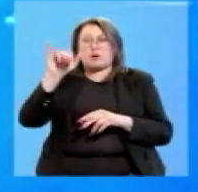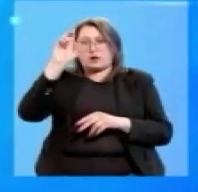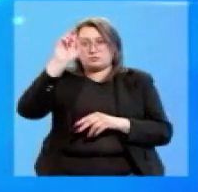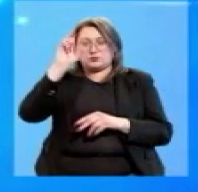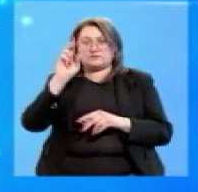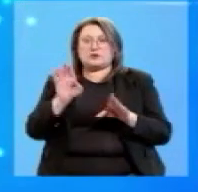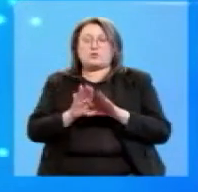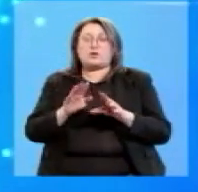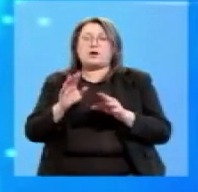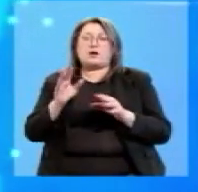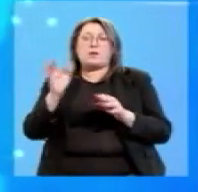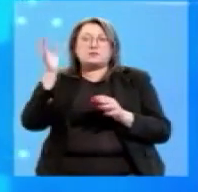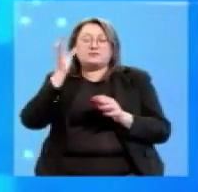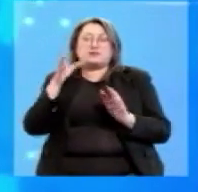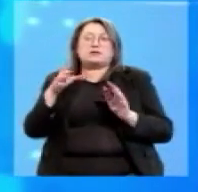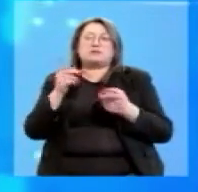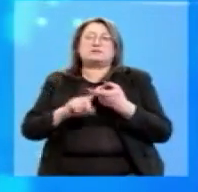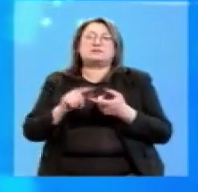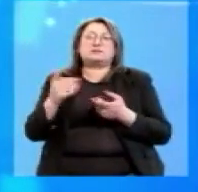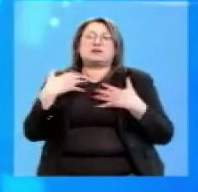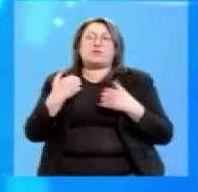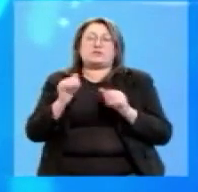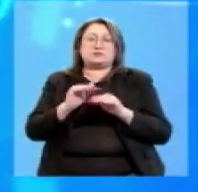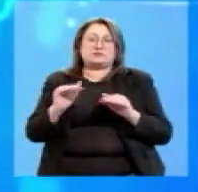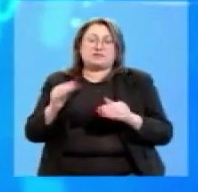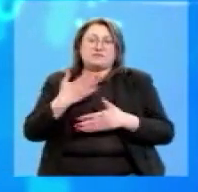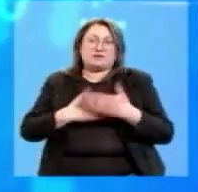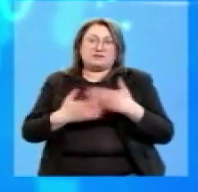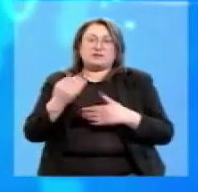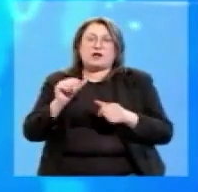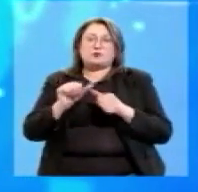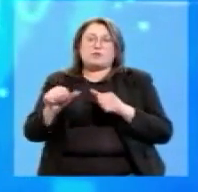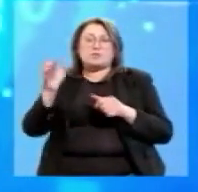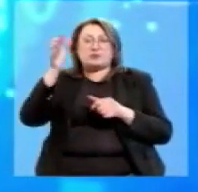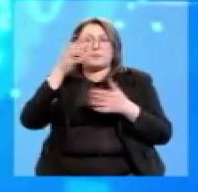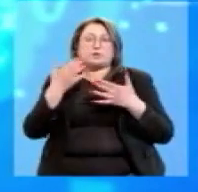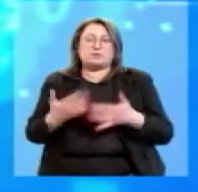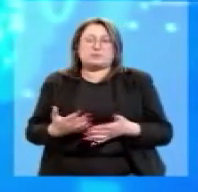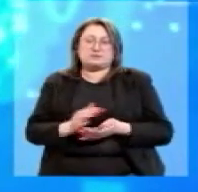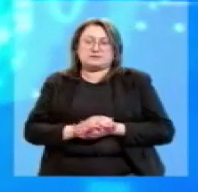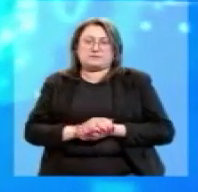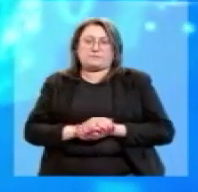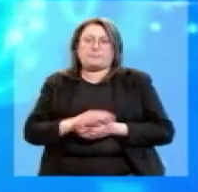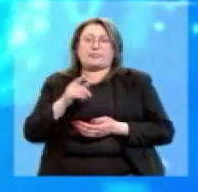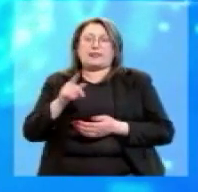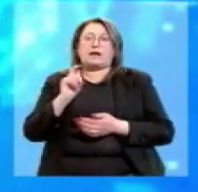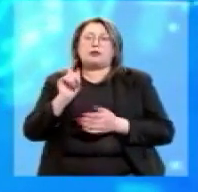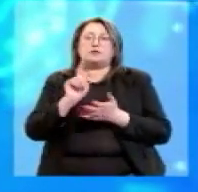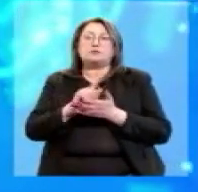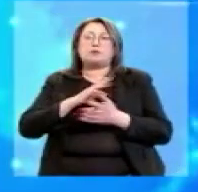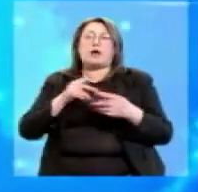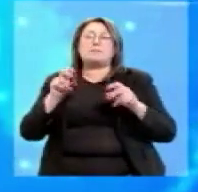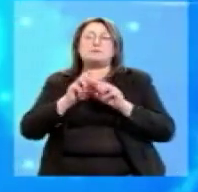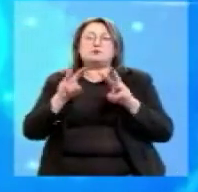шектеулі балалардың денсаулығында және олардың ерекше білім алу қажеттіліктерін ескеріледі. Оқу бағдарламасын игеру үшін тең